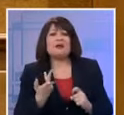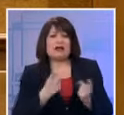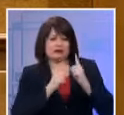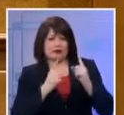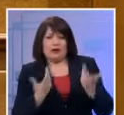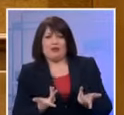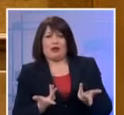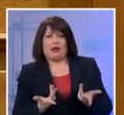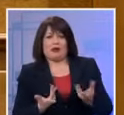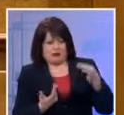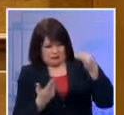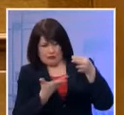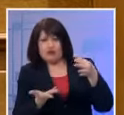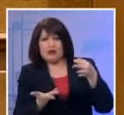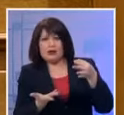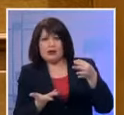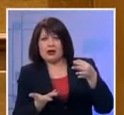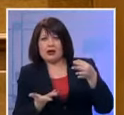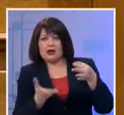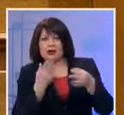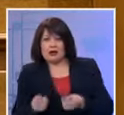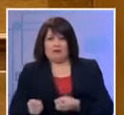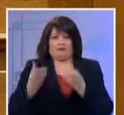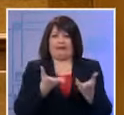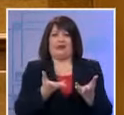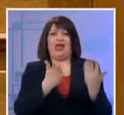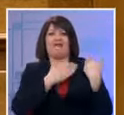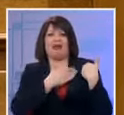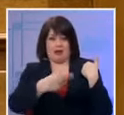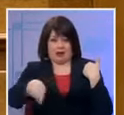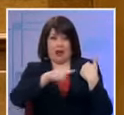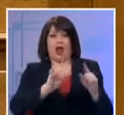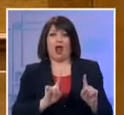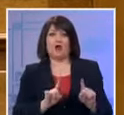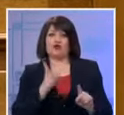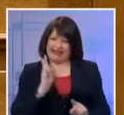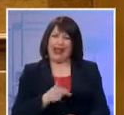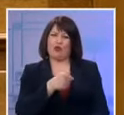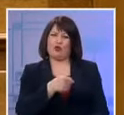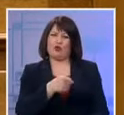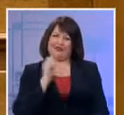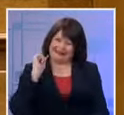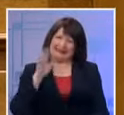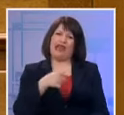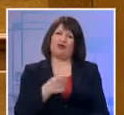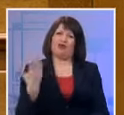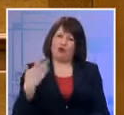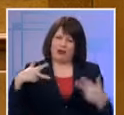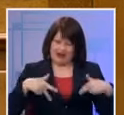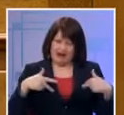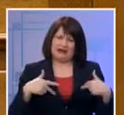συμφωνία? Θέλετε να ρίξετε τις ευθύνες σε άλλους, στους κακούς ξένους, στην προηγούμενη